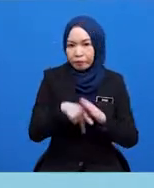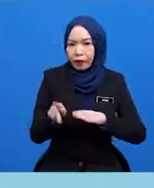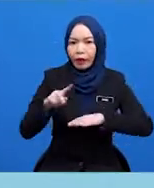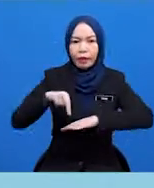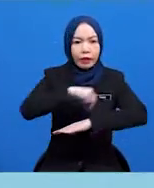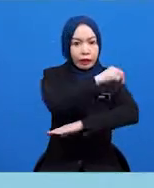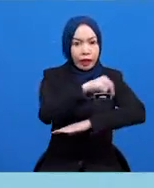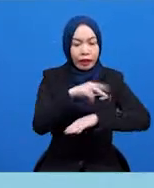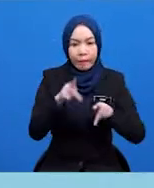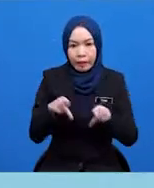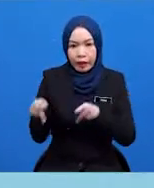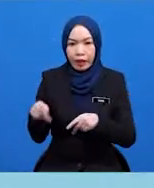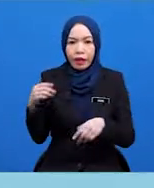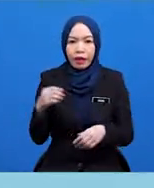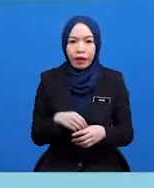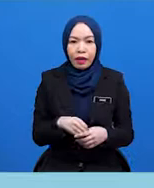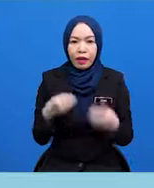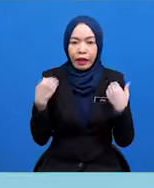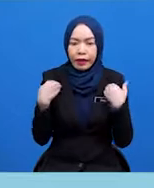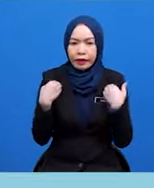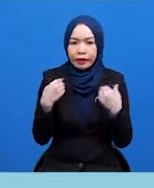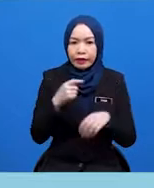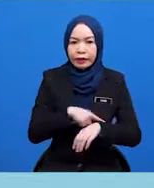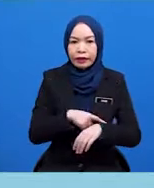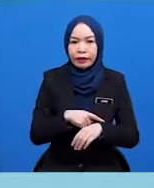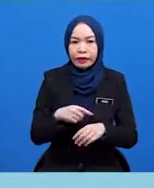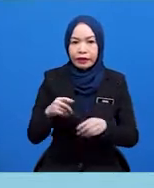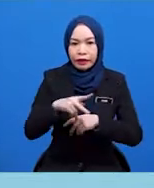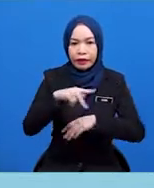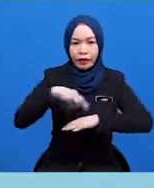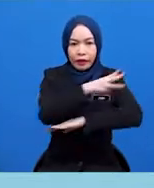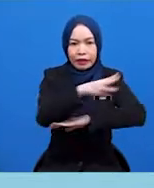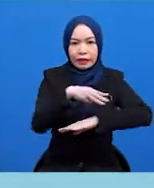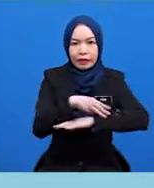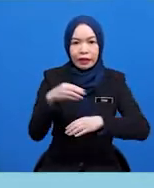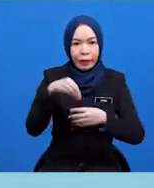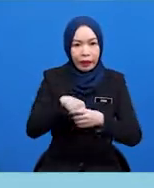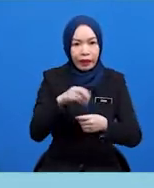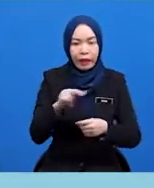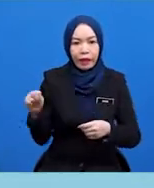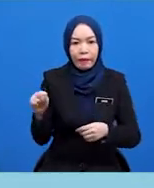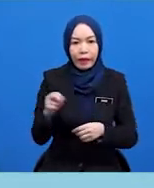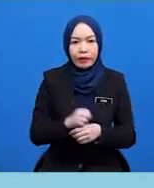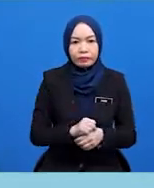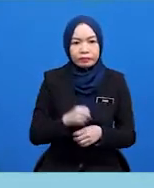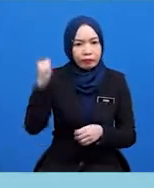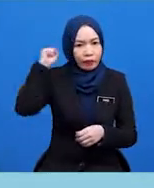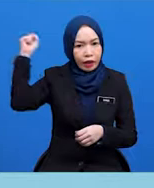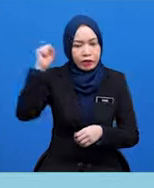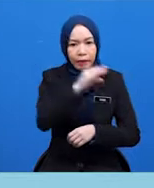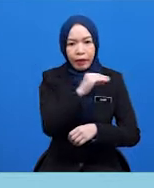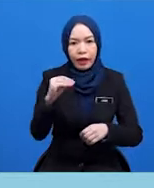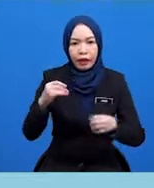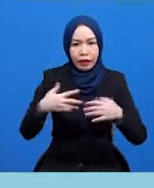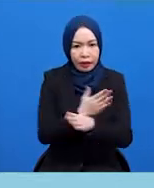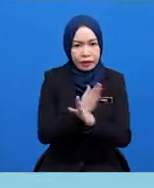di kawasan pedalaman di semenanjung Malaysia, Sabah dan Sarawak. Pertanian ini diusahakan oleh